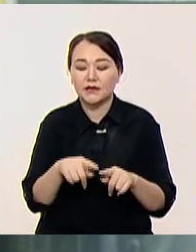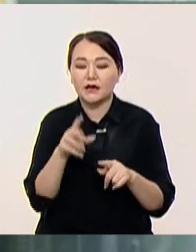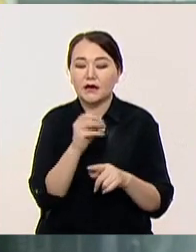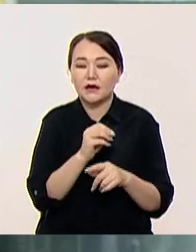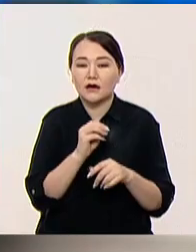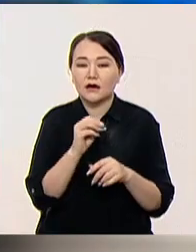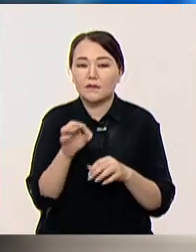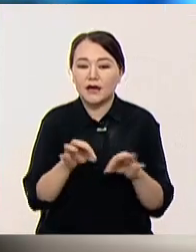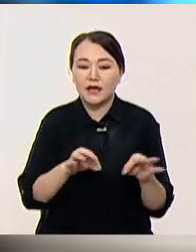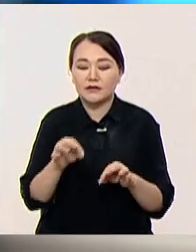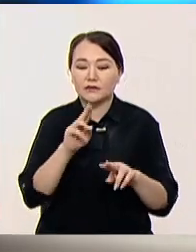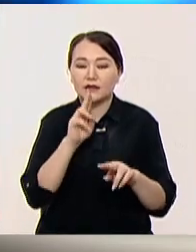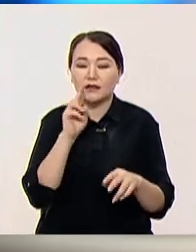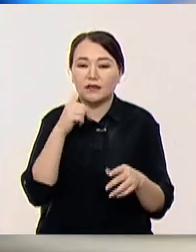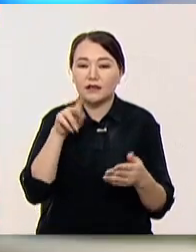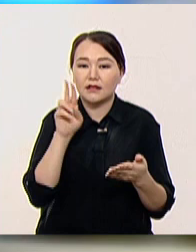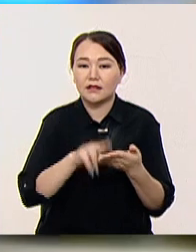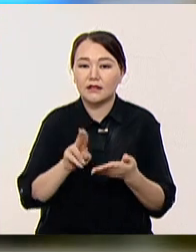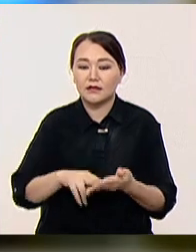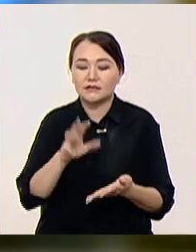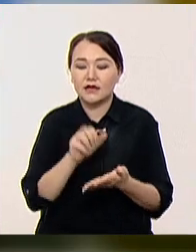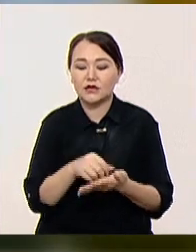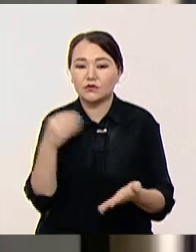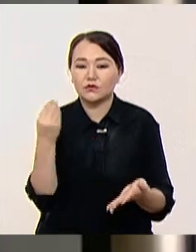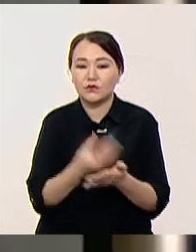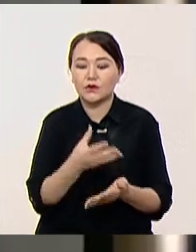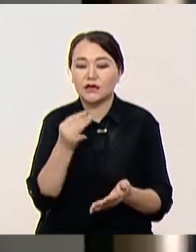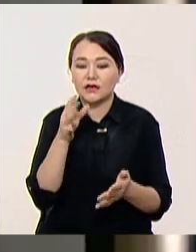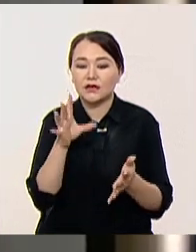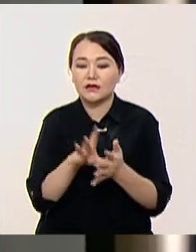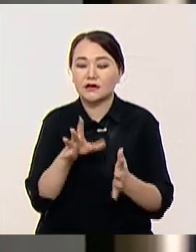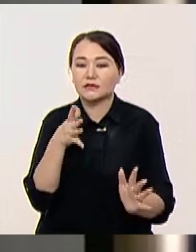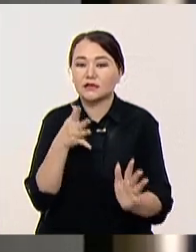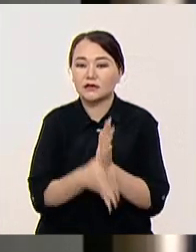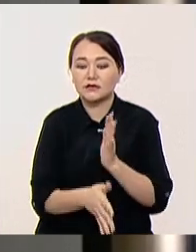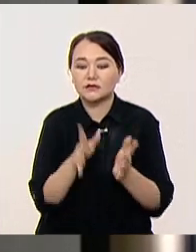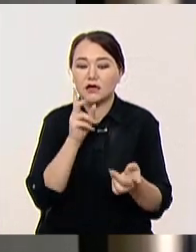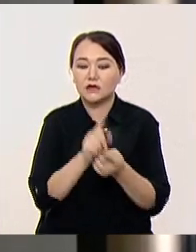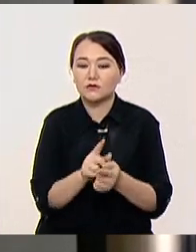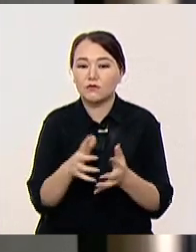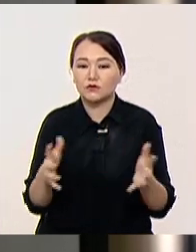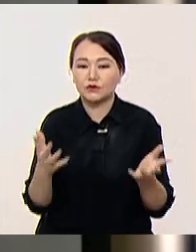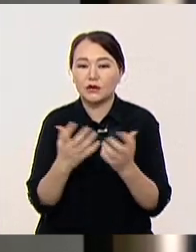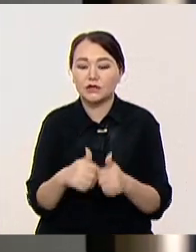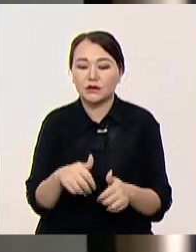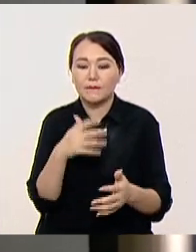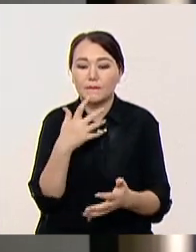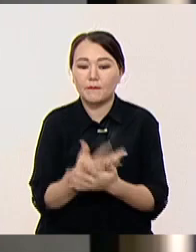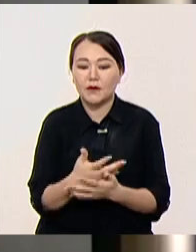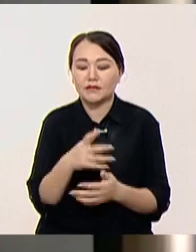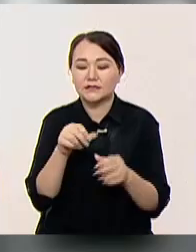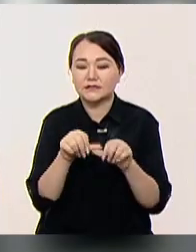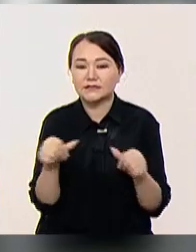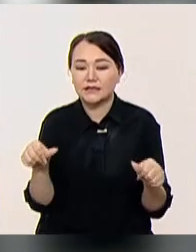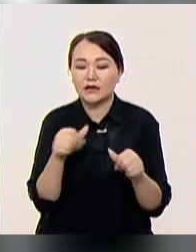Представители проекта по маркировке заявили, что занятие это дорогое и энергозатратное. Они столкнулись с большим количеством бракованных